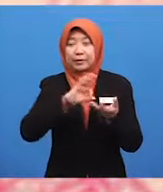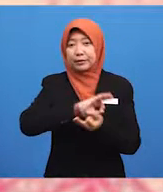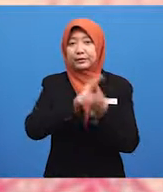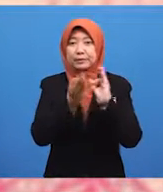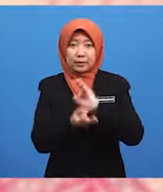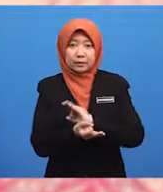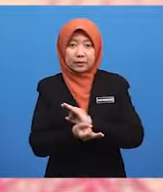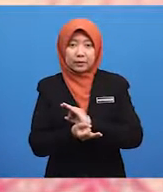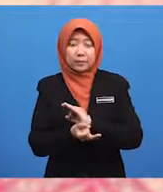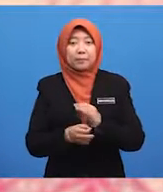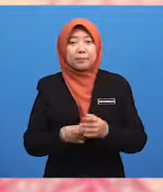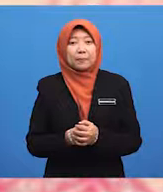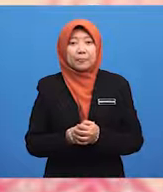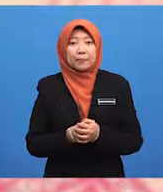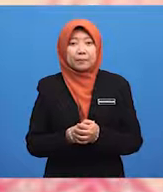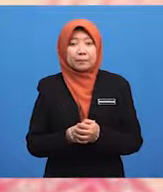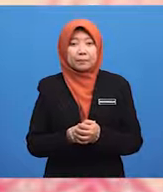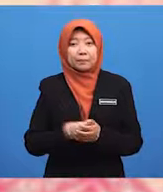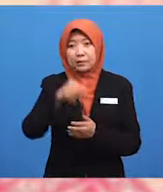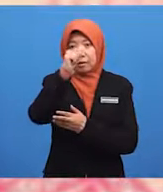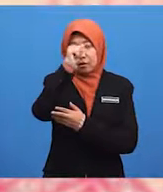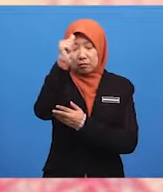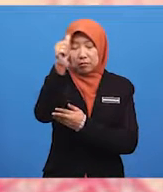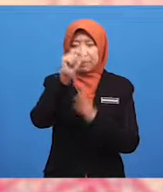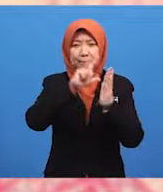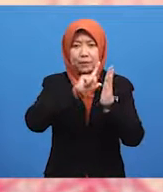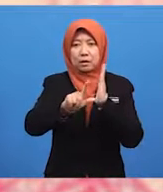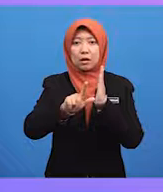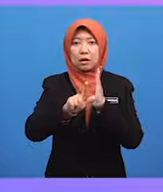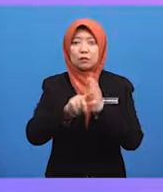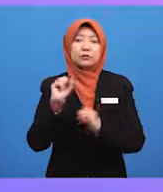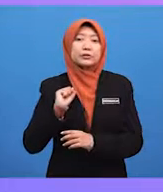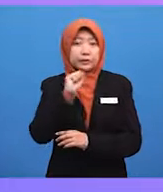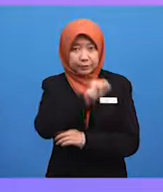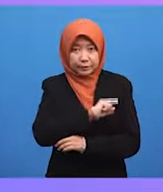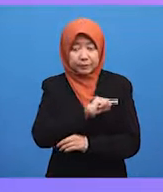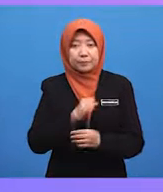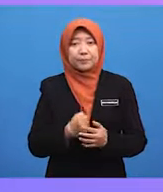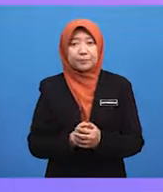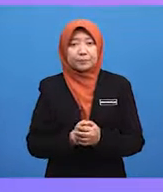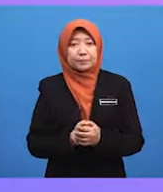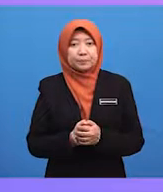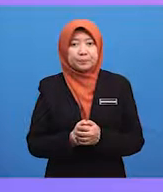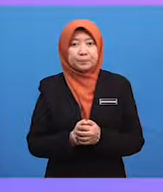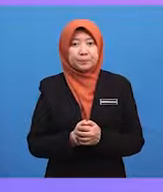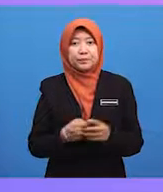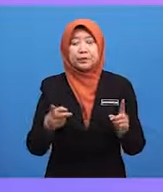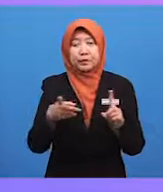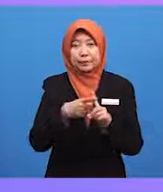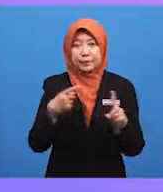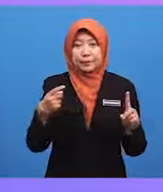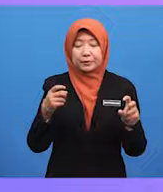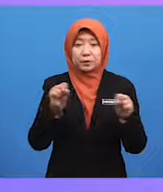yang mengukuhkan bahawa Allah melarang perbuatan syirik. Baiklah, daripada